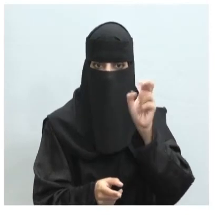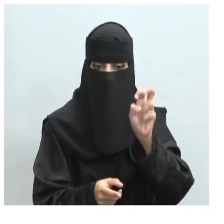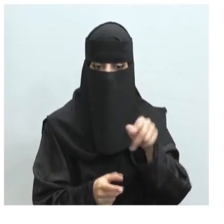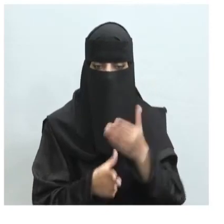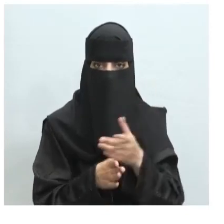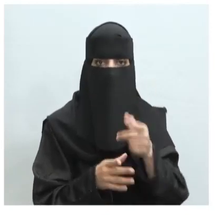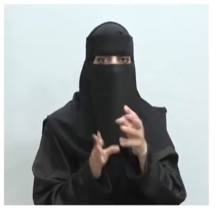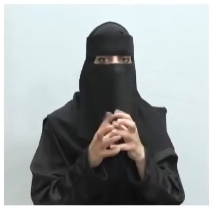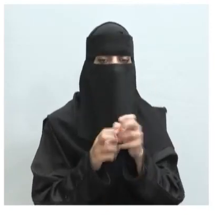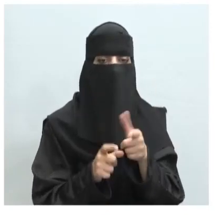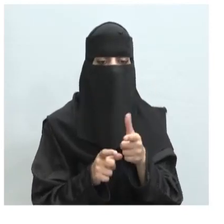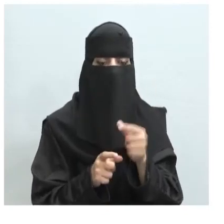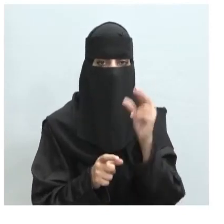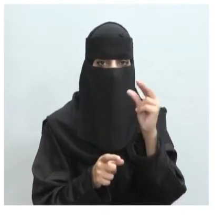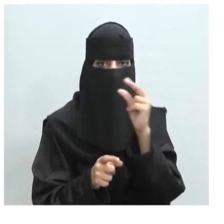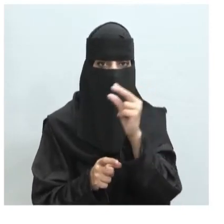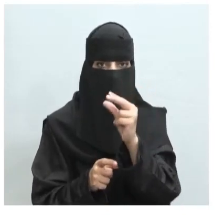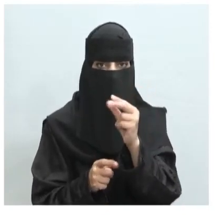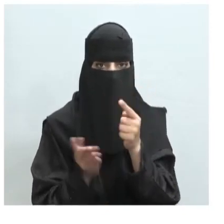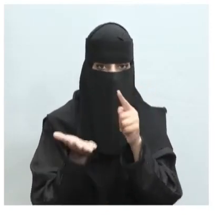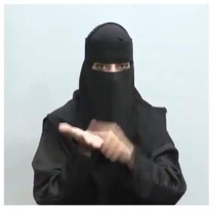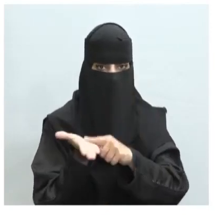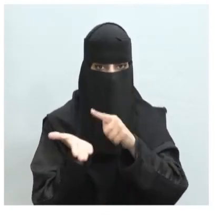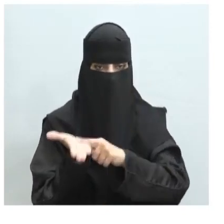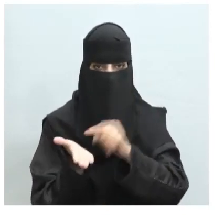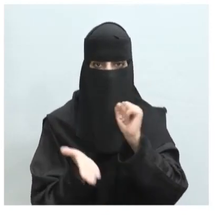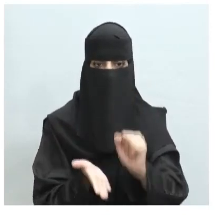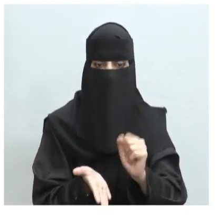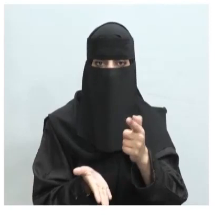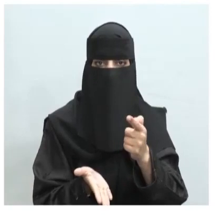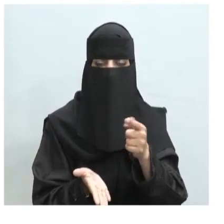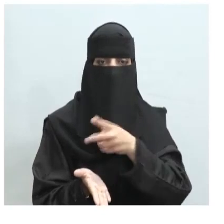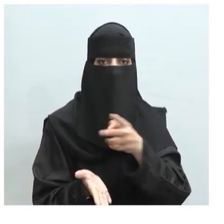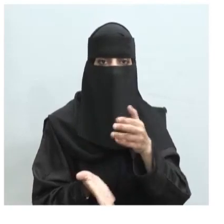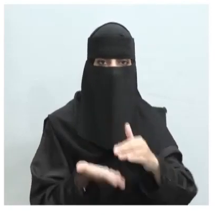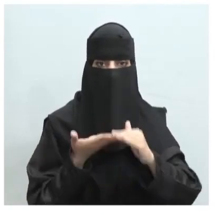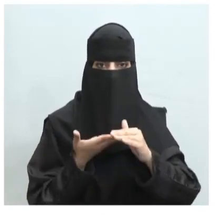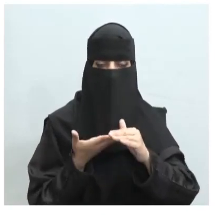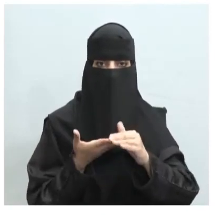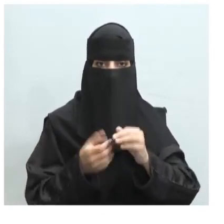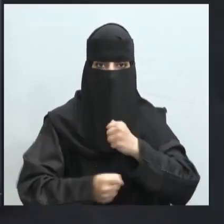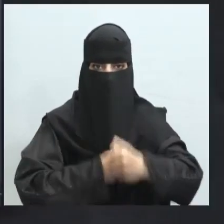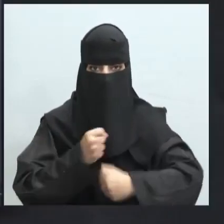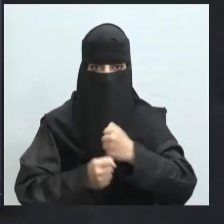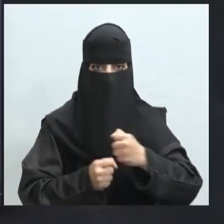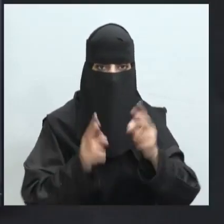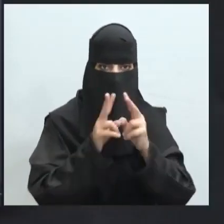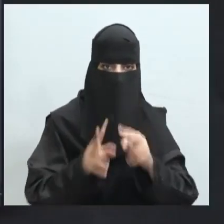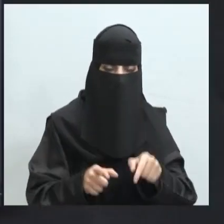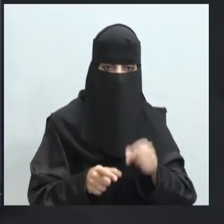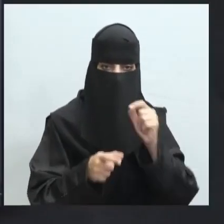هو عباره عن البطاريات او اي مصدر اخر لتحريك تلك الشحنات الكهربائيه